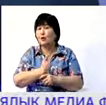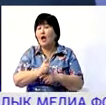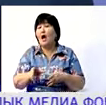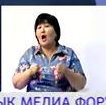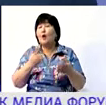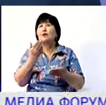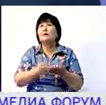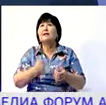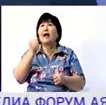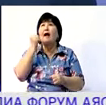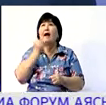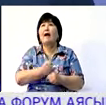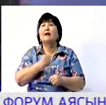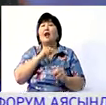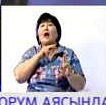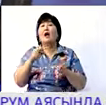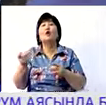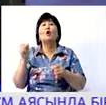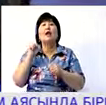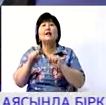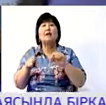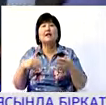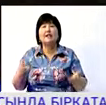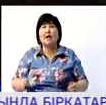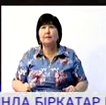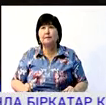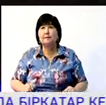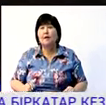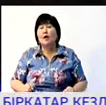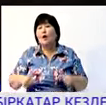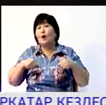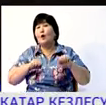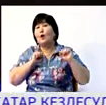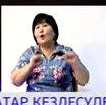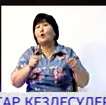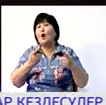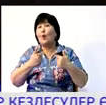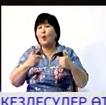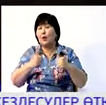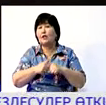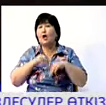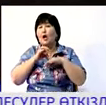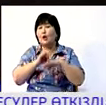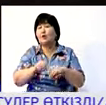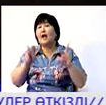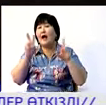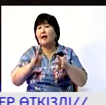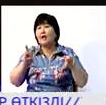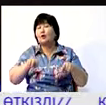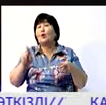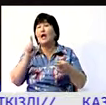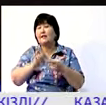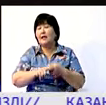қауіпсіздік мәселесін қатаң қадағалауды тапсырды. Құқық қорғау органдарының жүргізілген талдауына сәйкес,